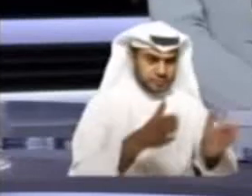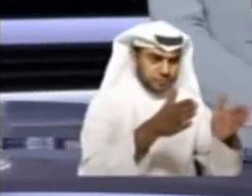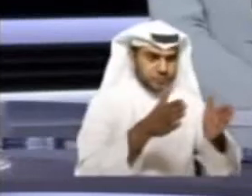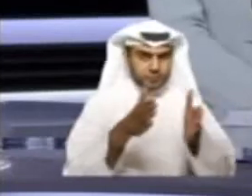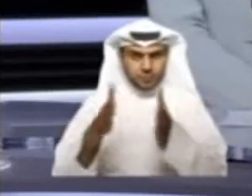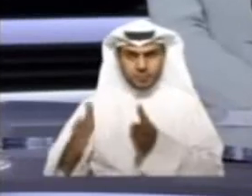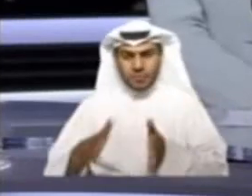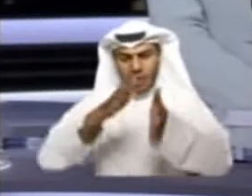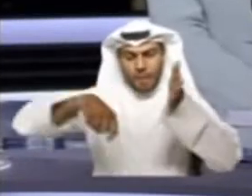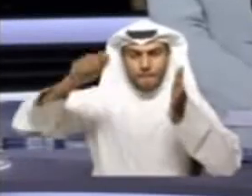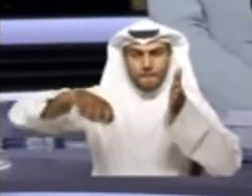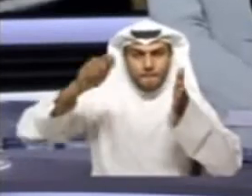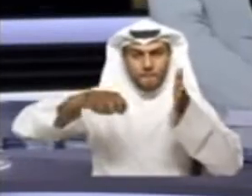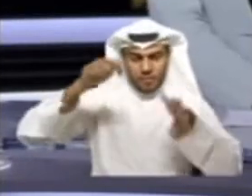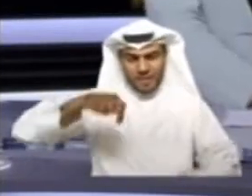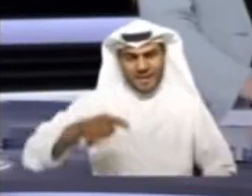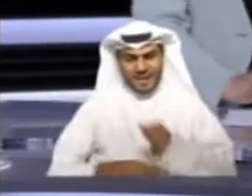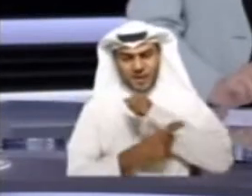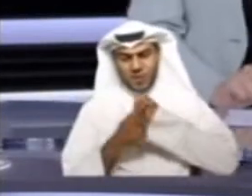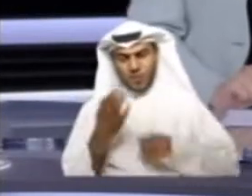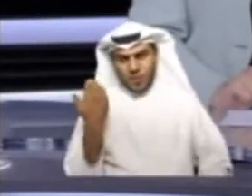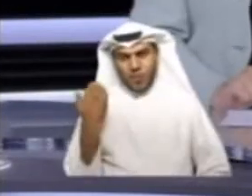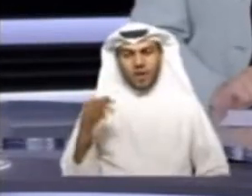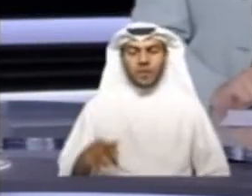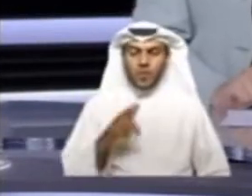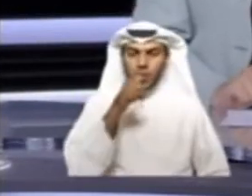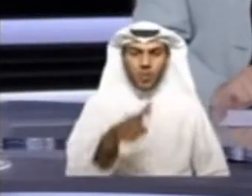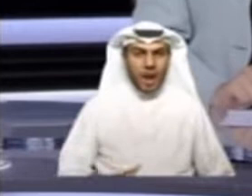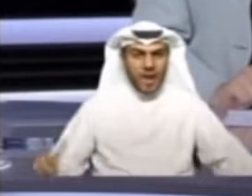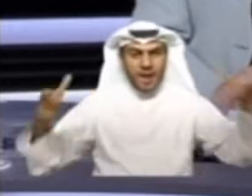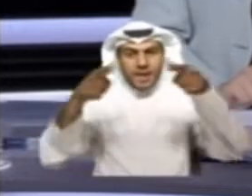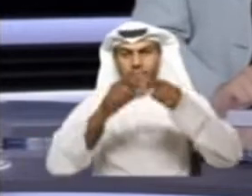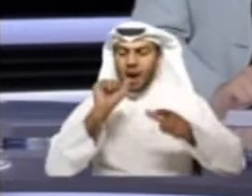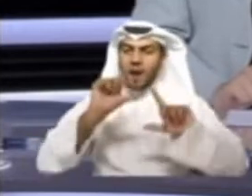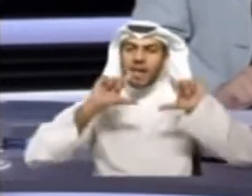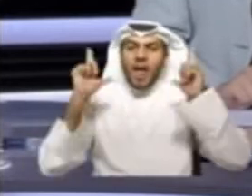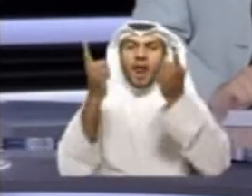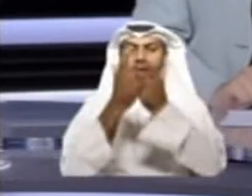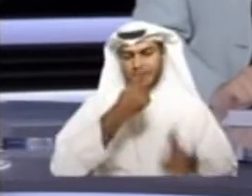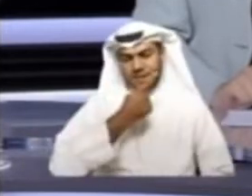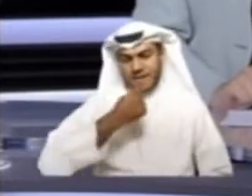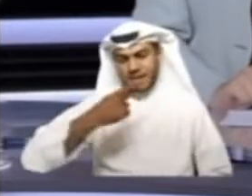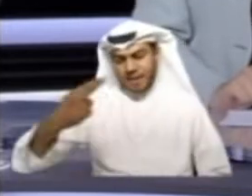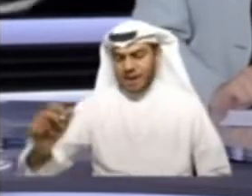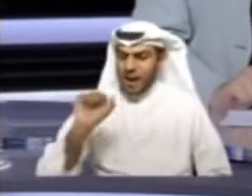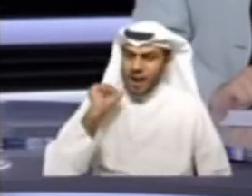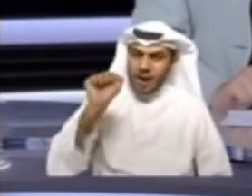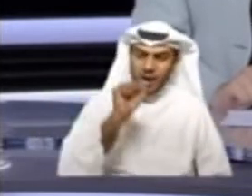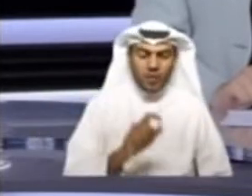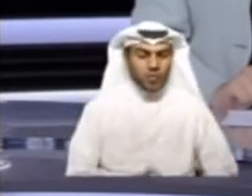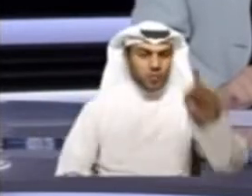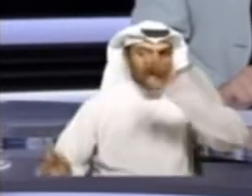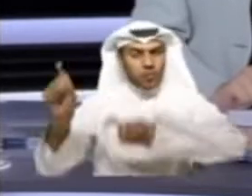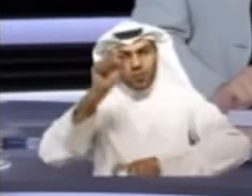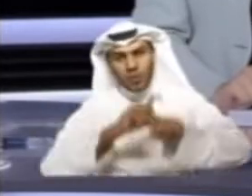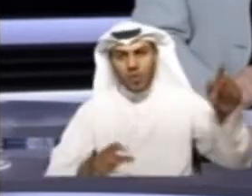شهد مجلس الأمة هذا الأسبوع نشاطا برلمانيا، وذلك من خلال عقد اللجان البرلمانية اجتماعاتها العادية لبحث ومناقشة